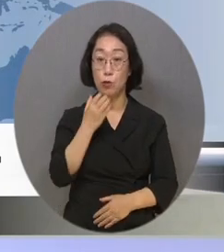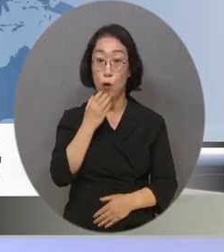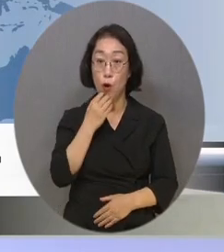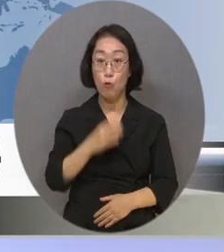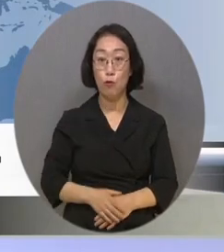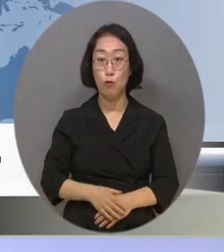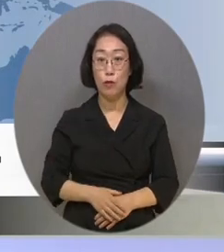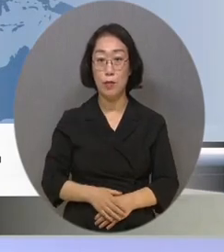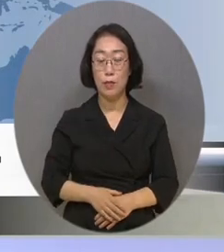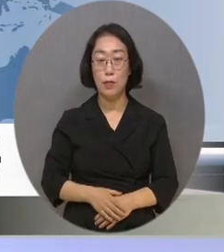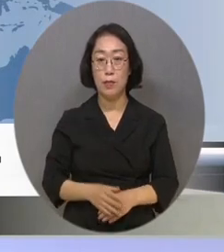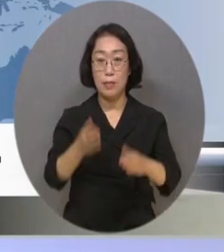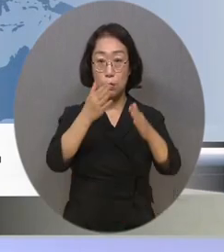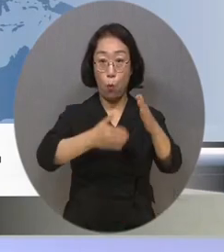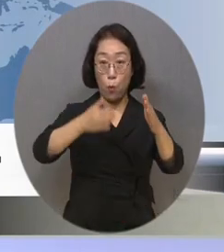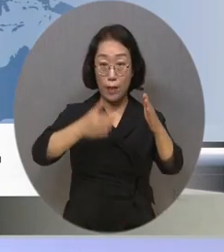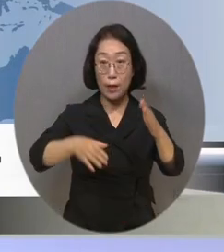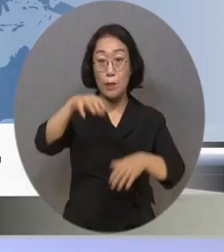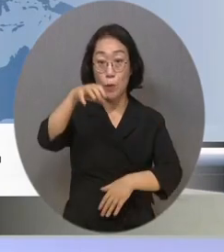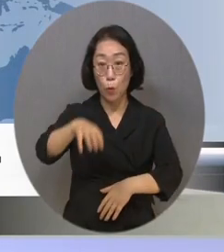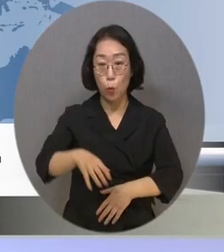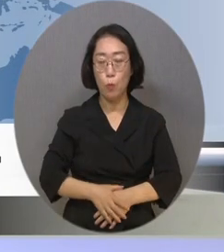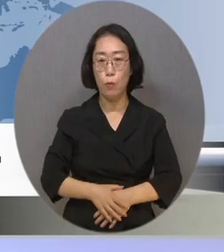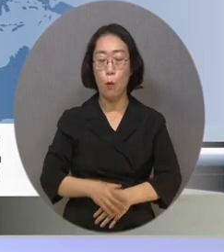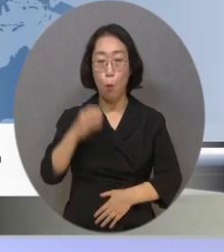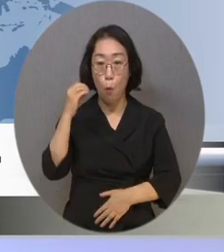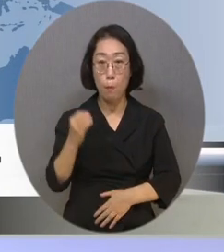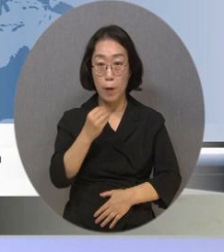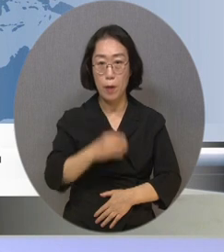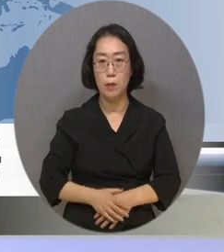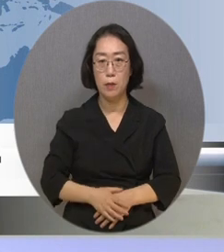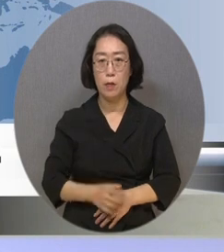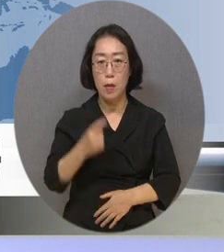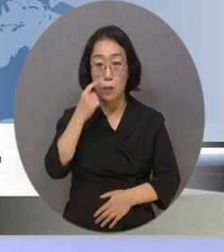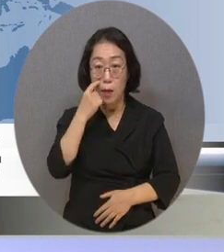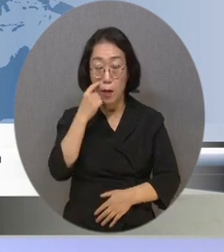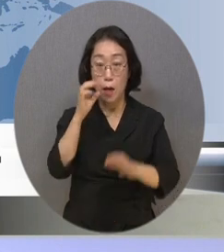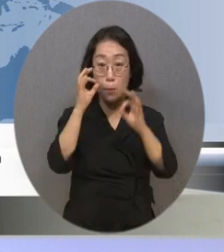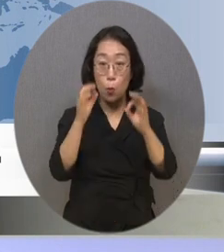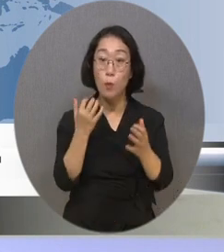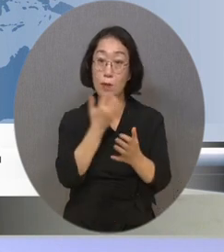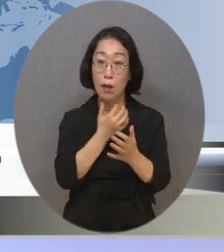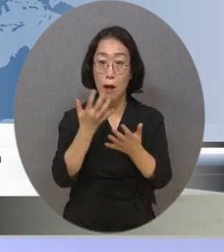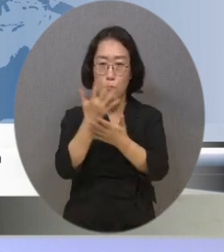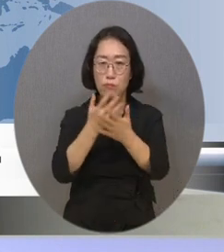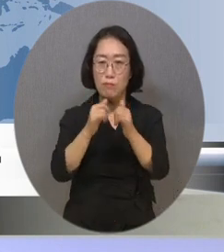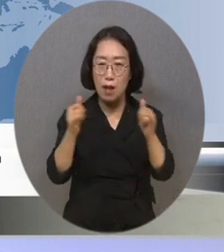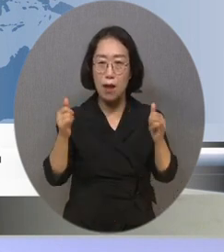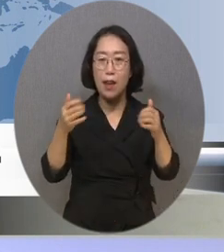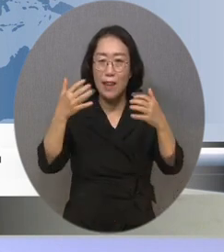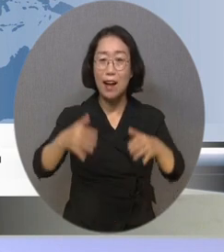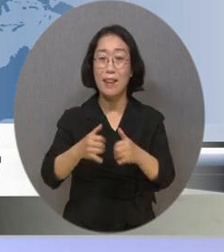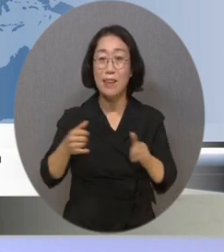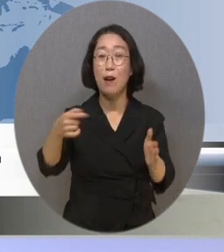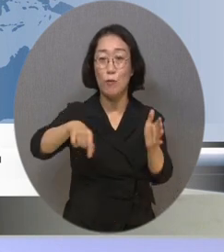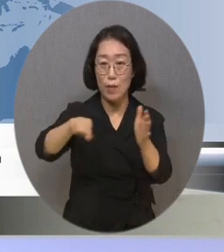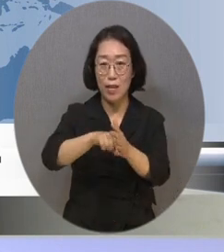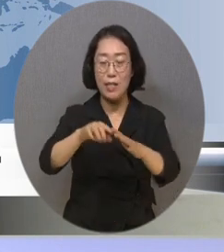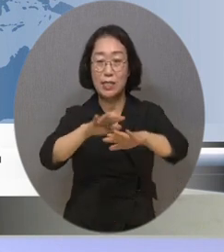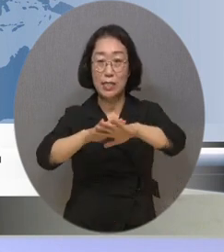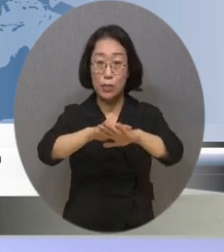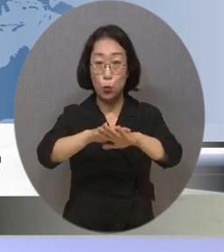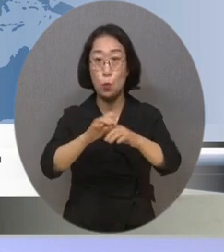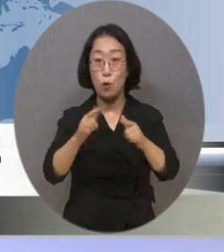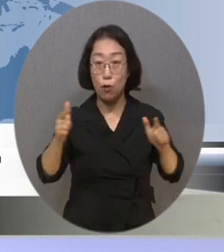서울시설공단은 서울도시고속도로 누리집에 색각 이상자용지도 서비스의 운영을 시작했습니다 도로 소통